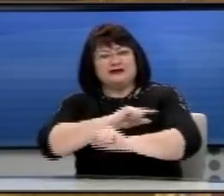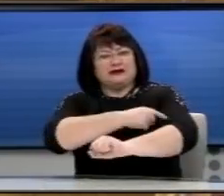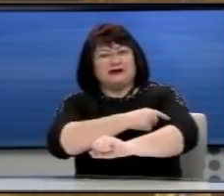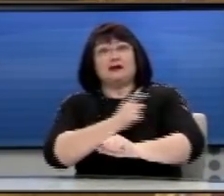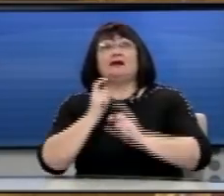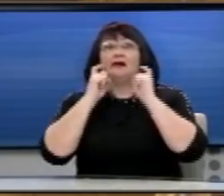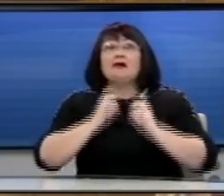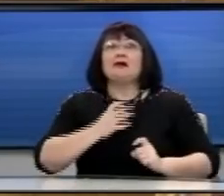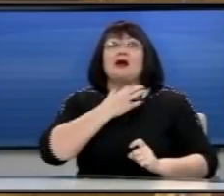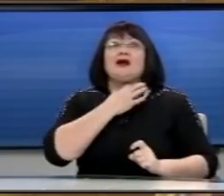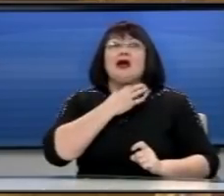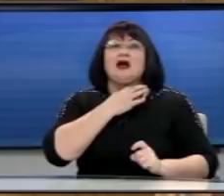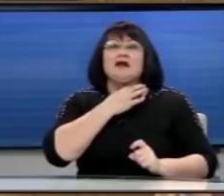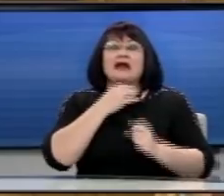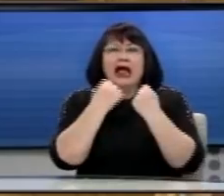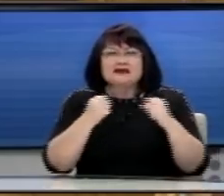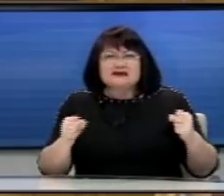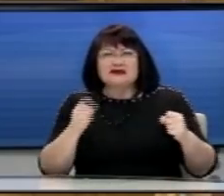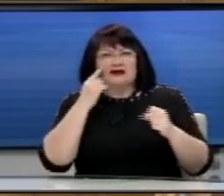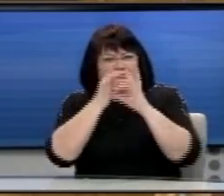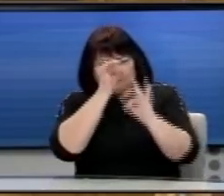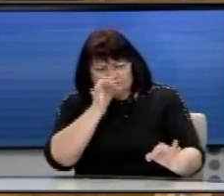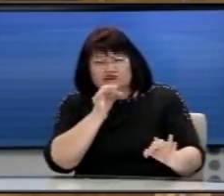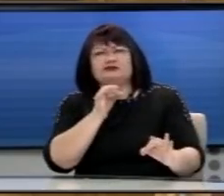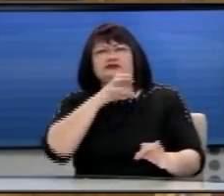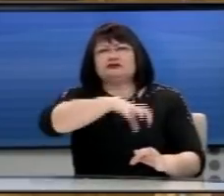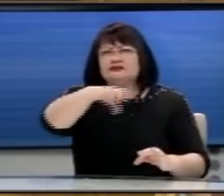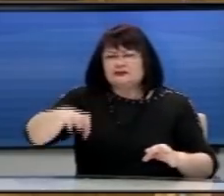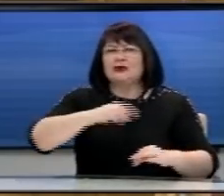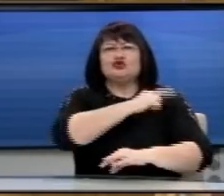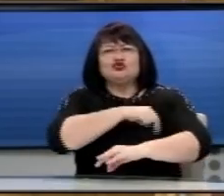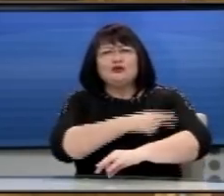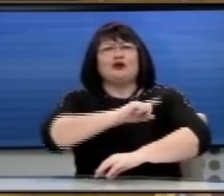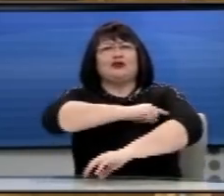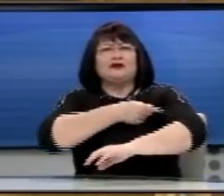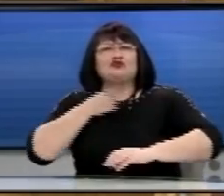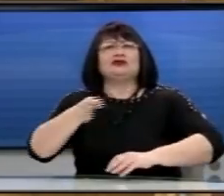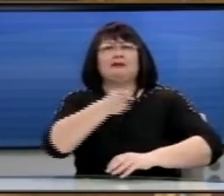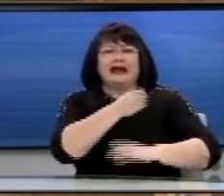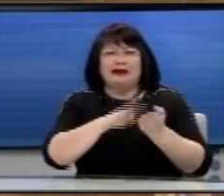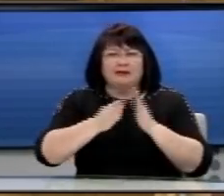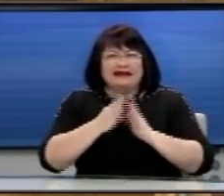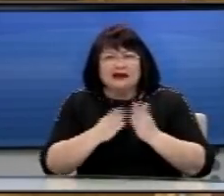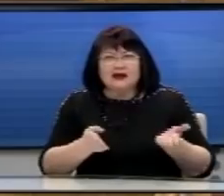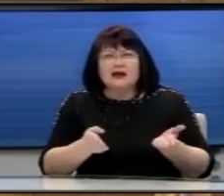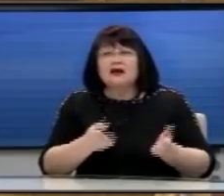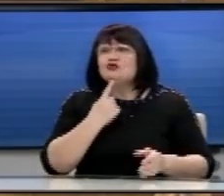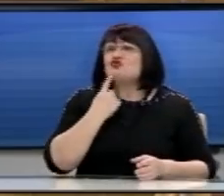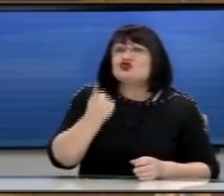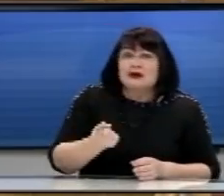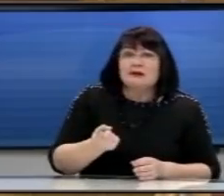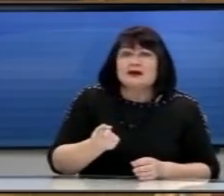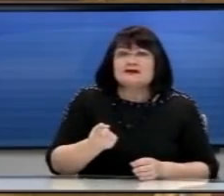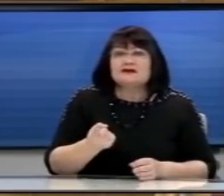τις απαραίτητες κλινικές ασκήσεις σε υγειονομικές μονάδες και σε αυτούς φτάσατε στο σημείο να λέτε ότι